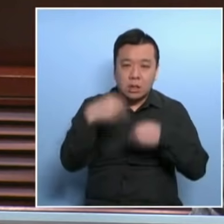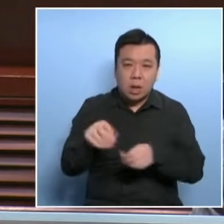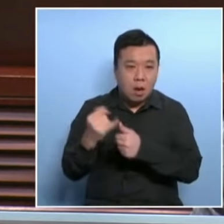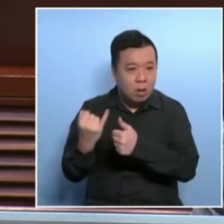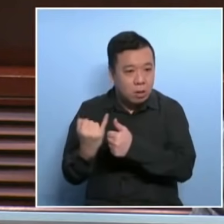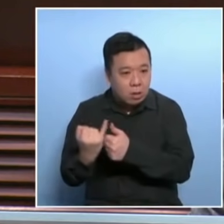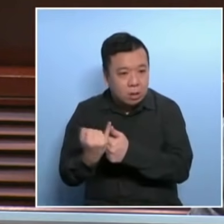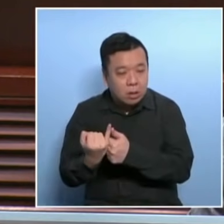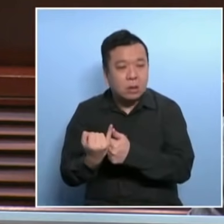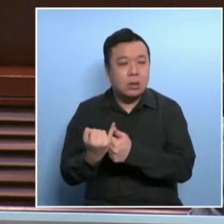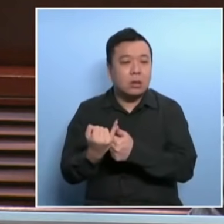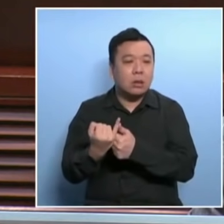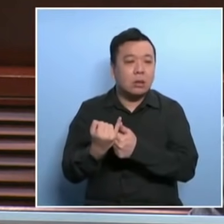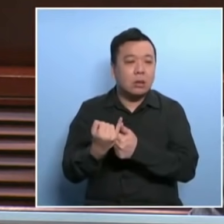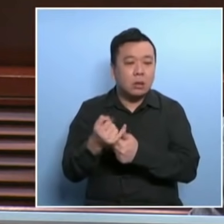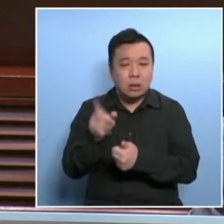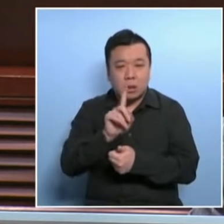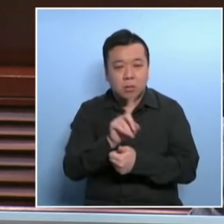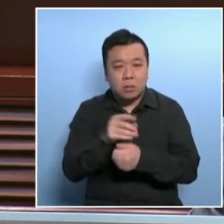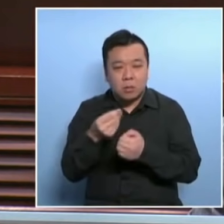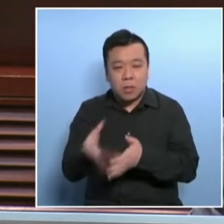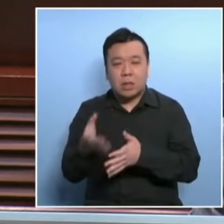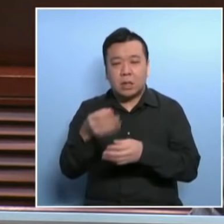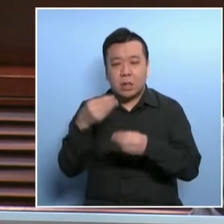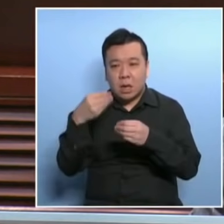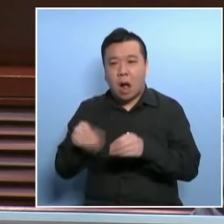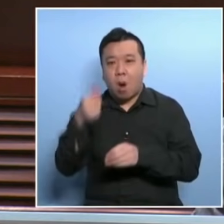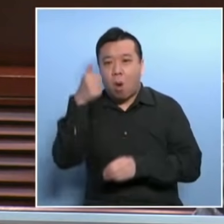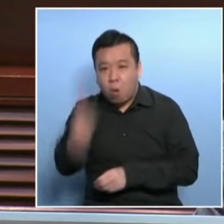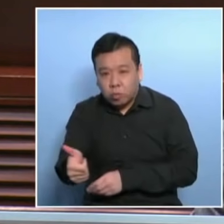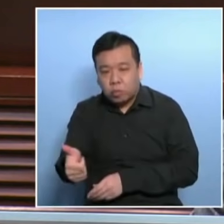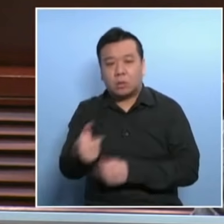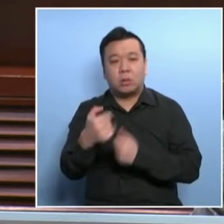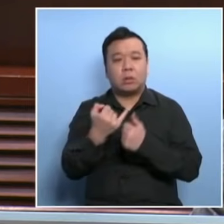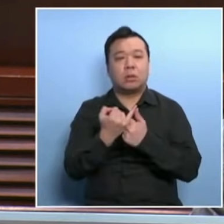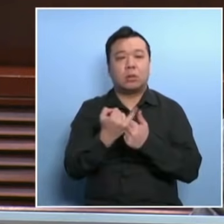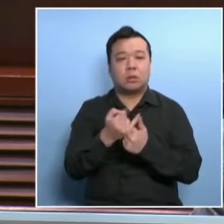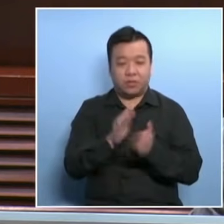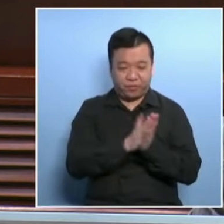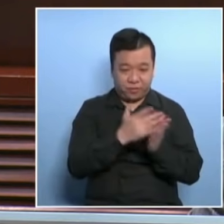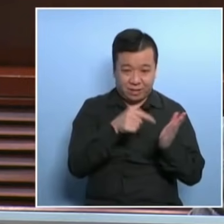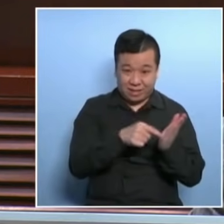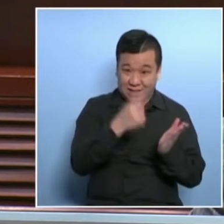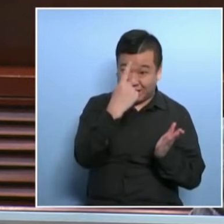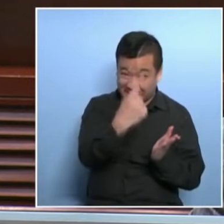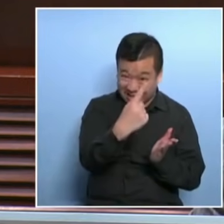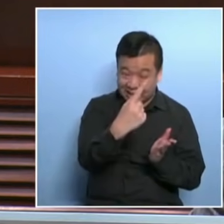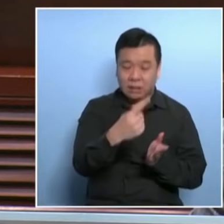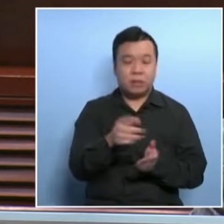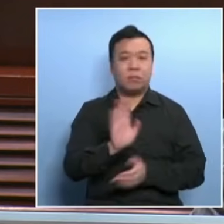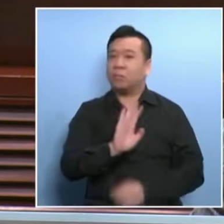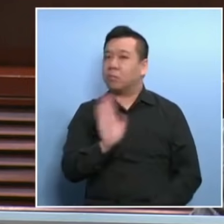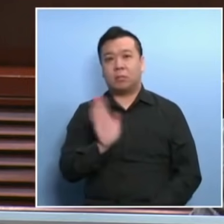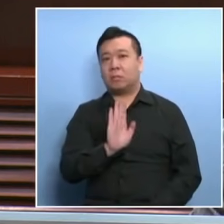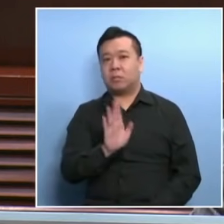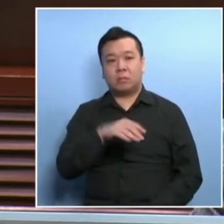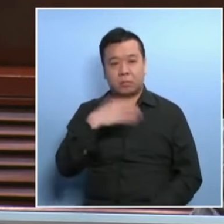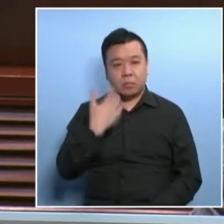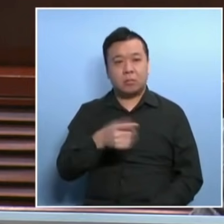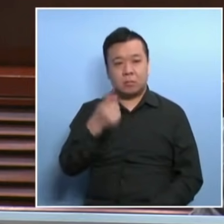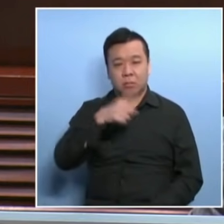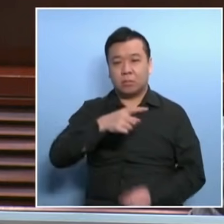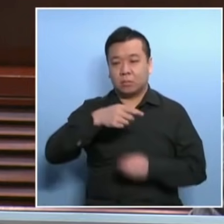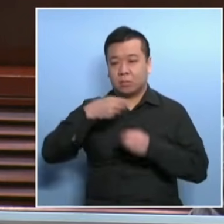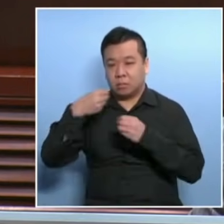生係點去教好個學生，唔係淨係課本教佢哋，仲係要教佢哋